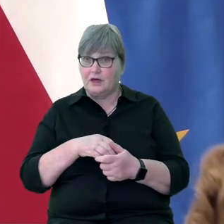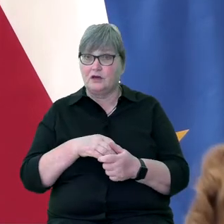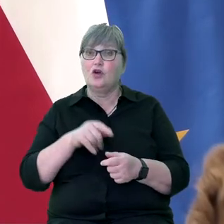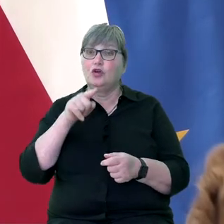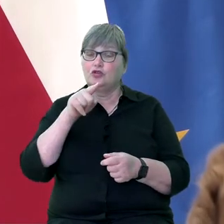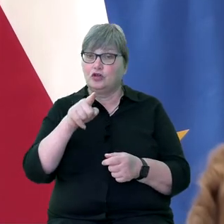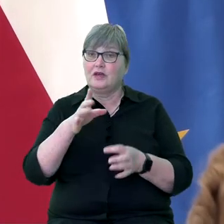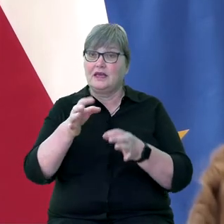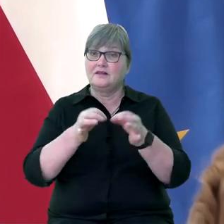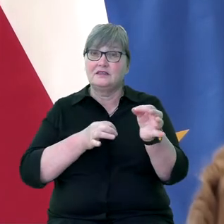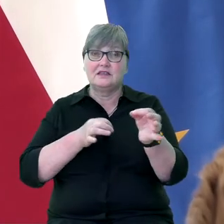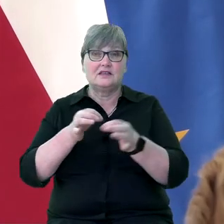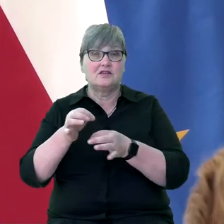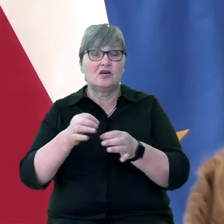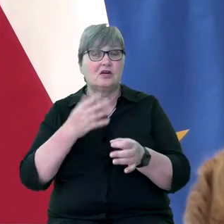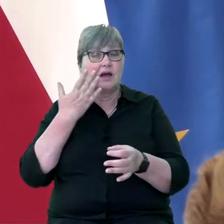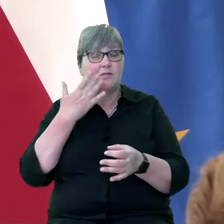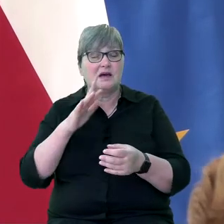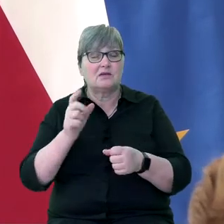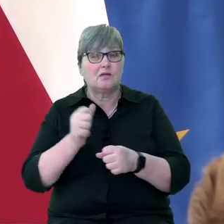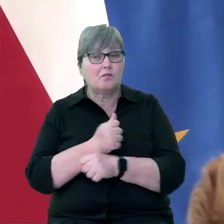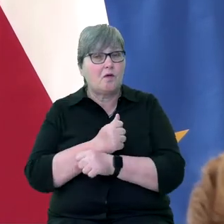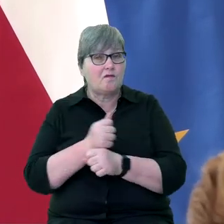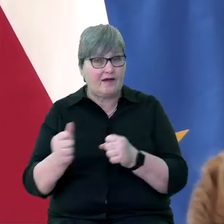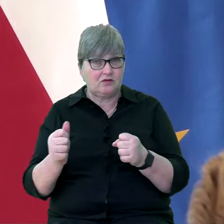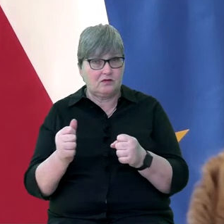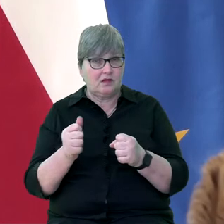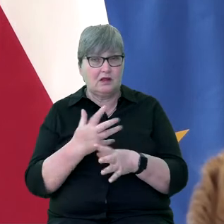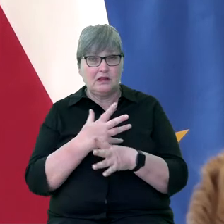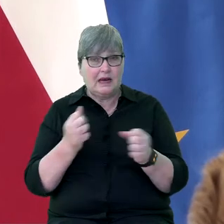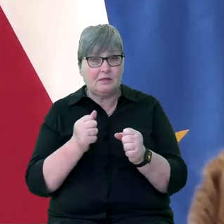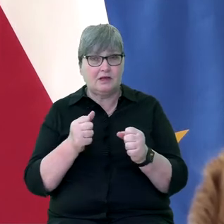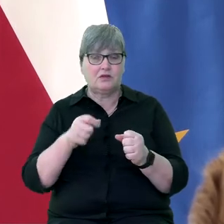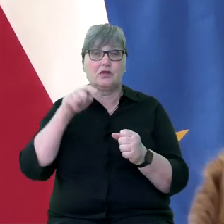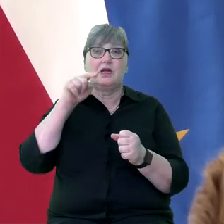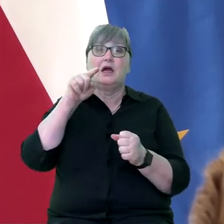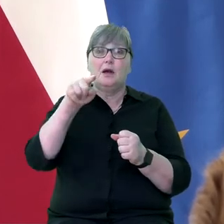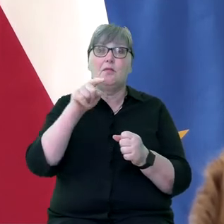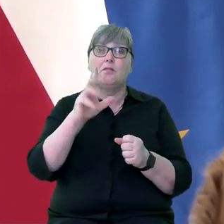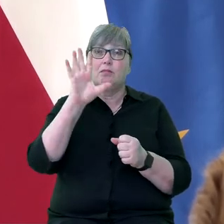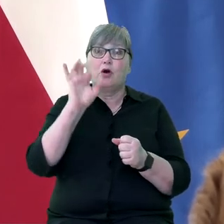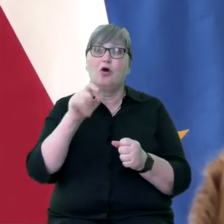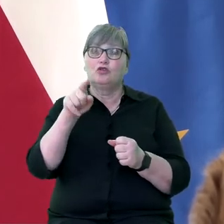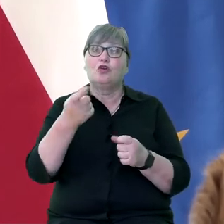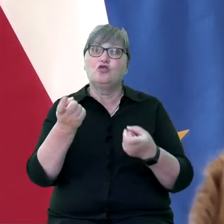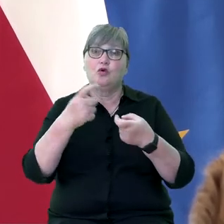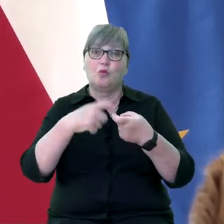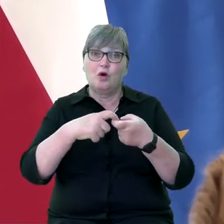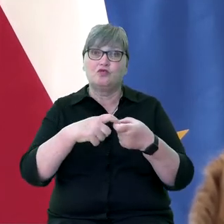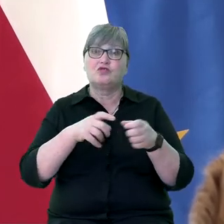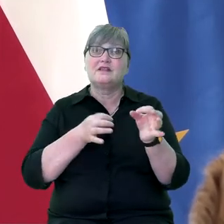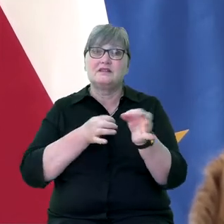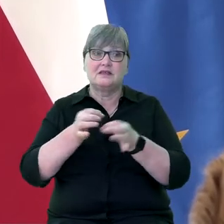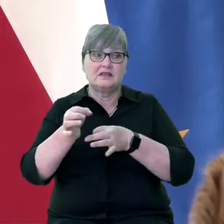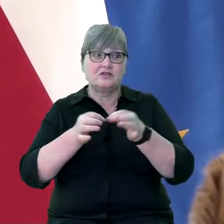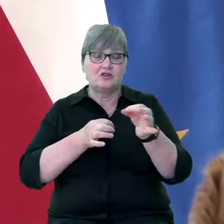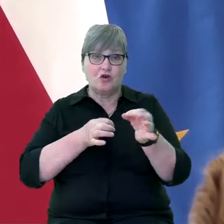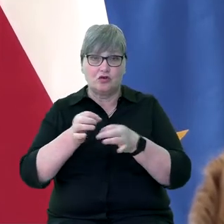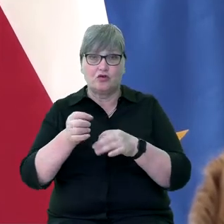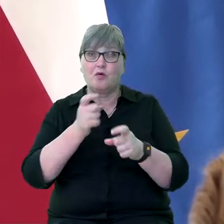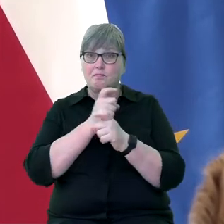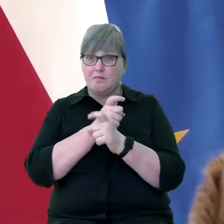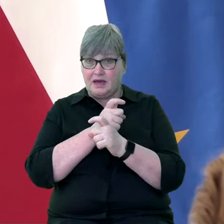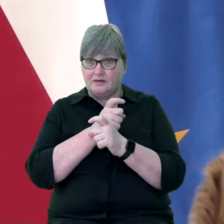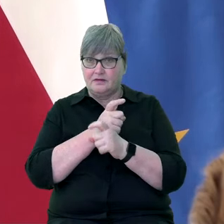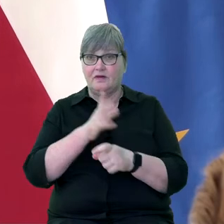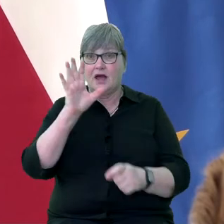historią dramatyczną, ponieważ sprzęga się z naszymi dziejami. Bo przecież, jak wszyscy